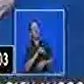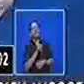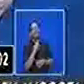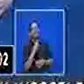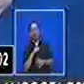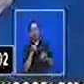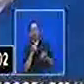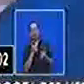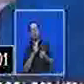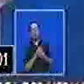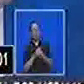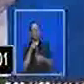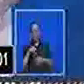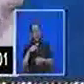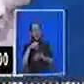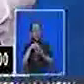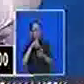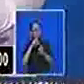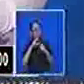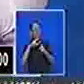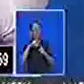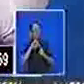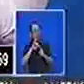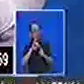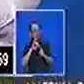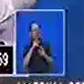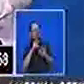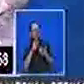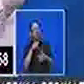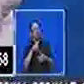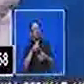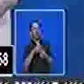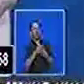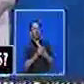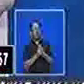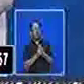Sampai hari ini waktu yang dia miliki untuk dia harus mengeksekusi